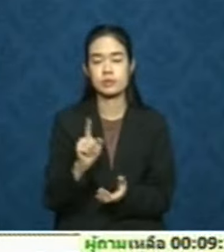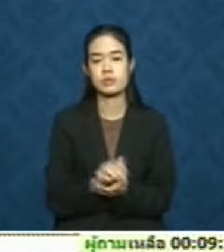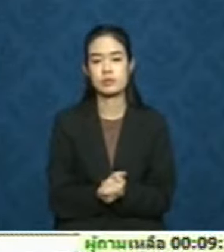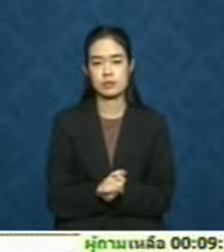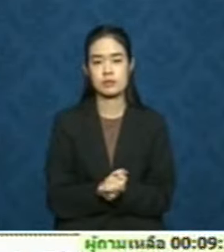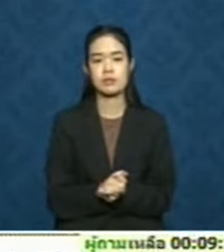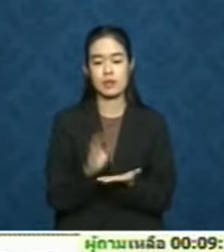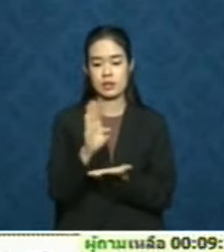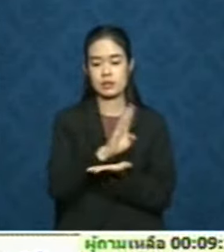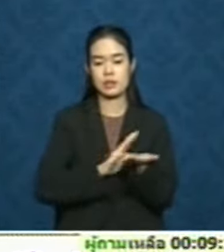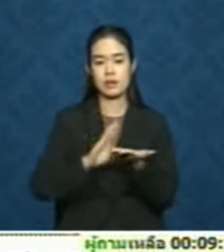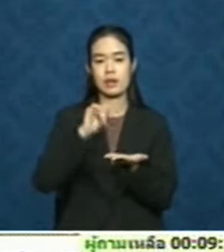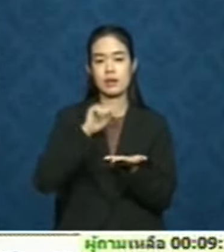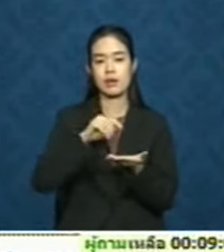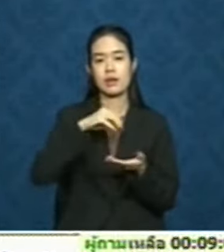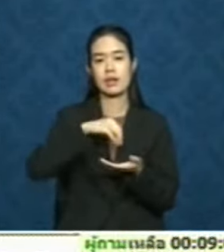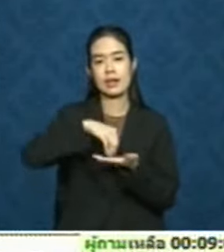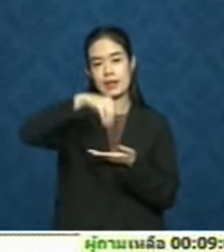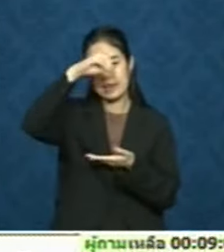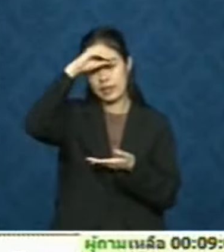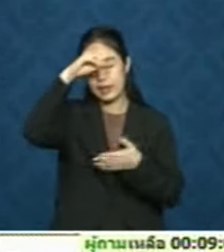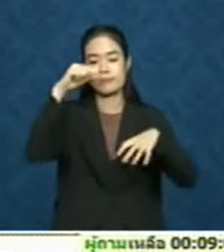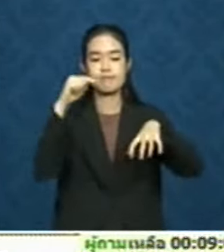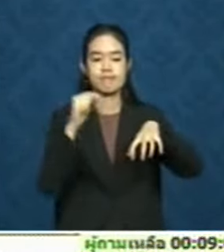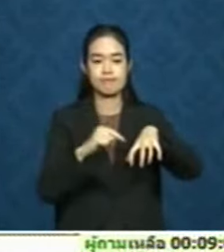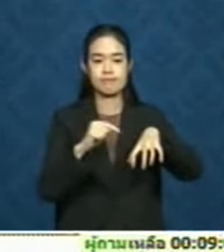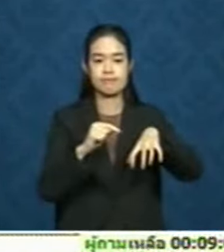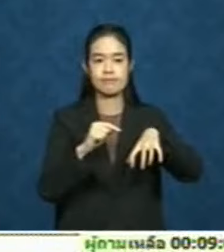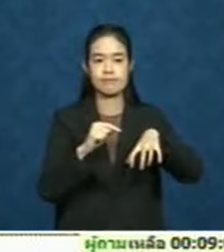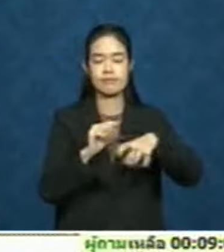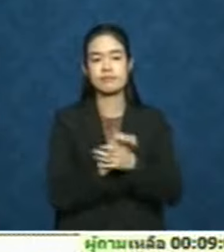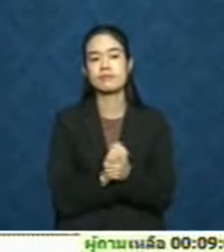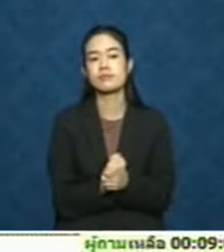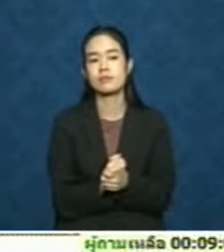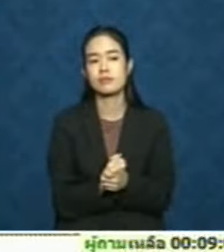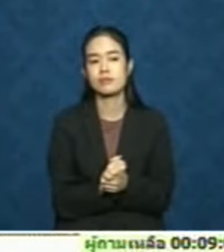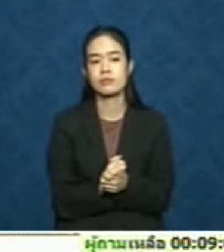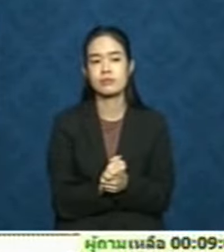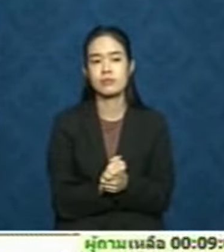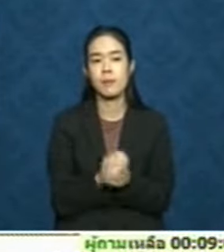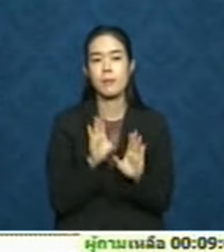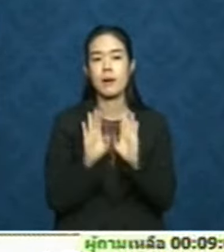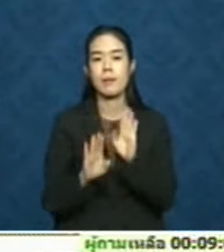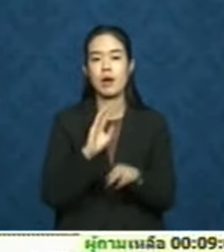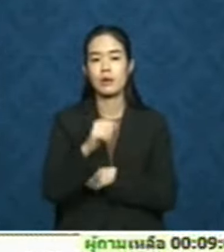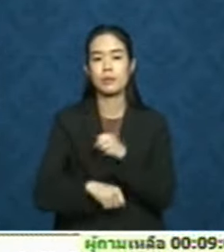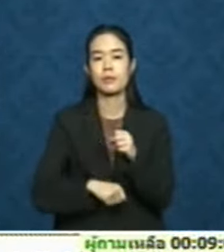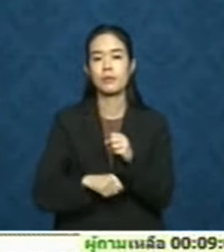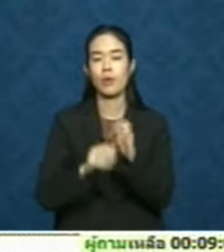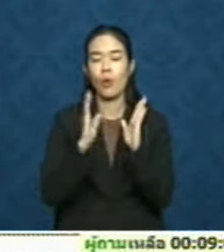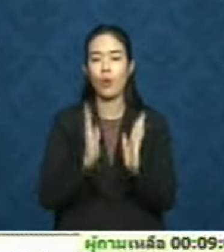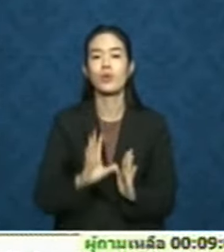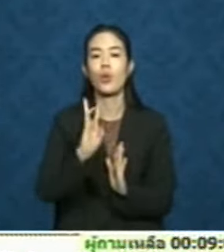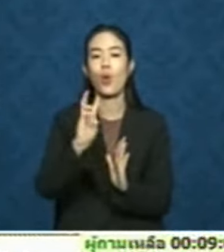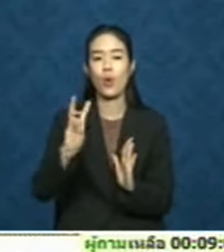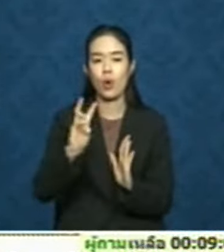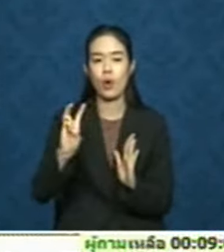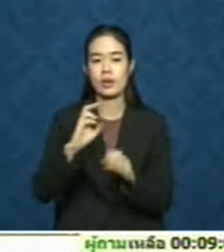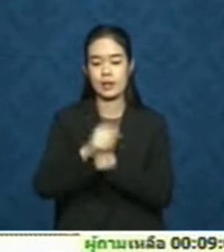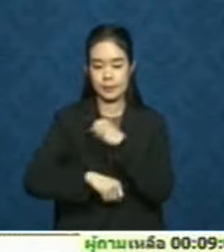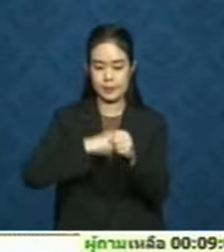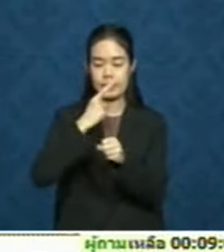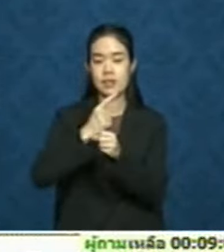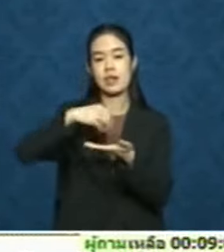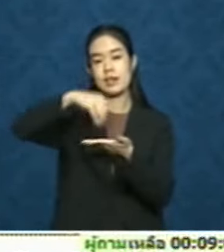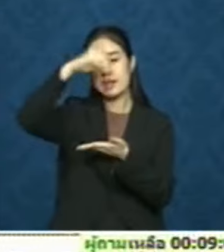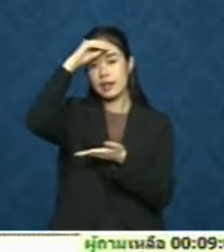การศึกษานี้จะไม่สามารถให้นักศึกษาจำนวนประมาณ600คนของปีหนึ่งเข้าม